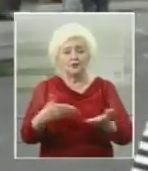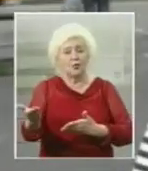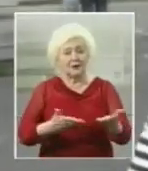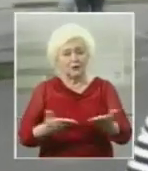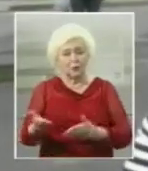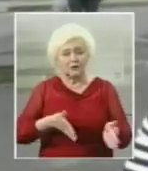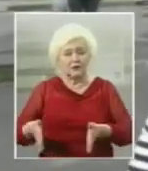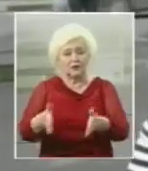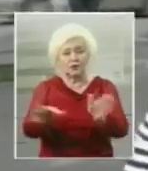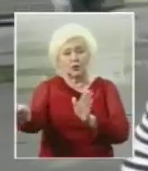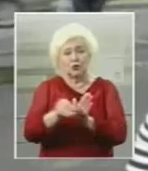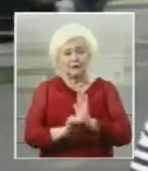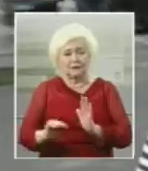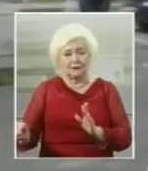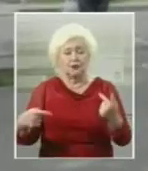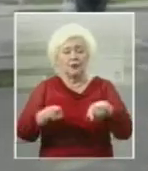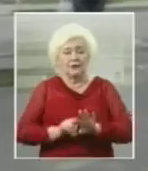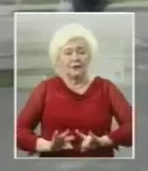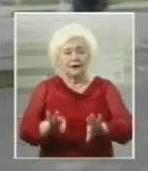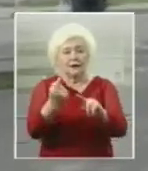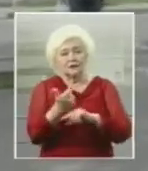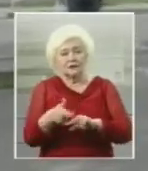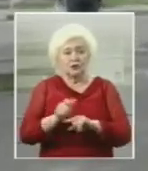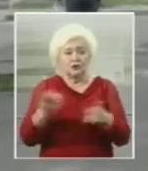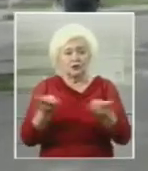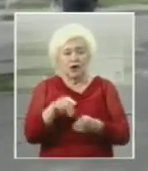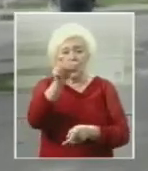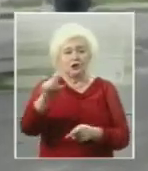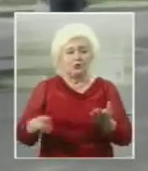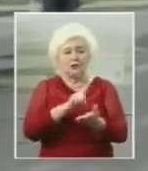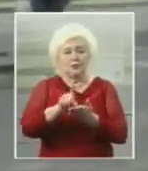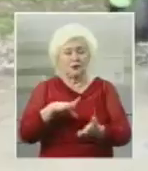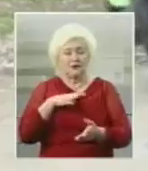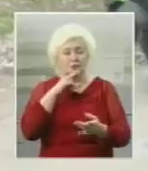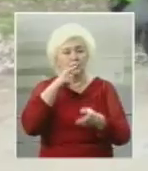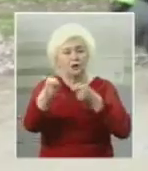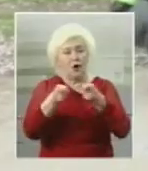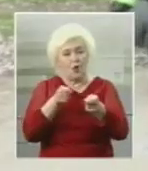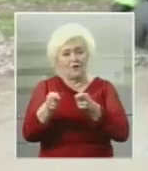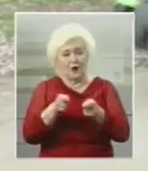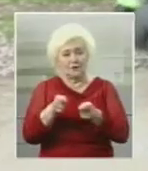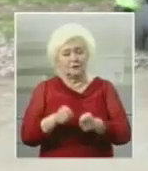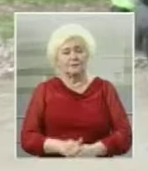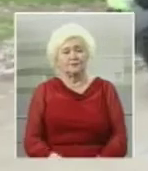Щойно переходила дорогу з дитиною. Такі акції дуже потрібні. Люди повинні бути уважнішими.